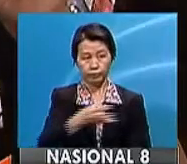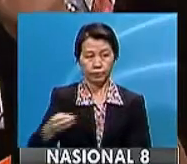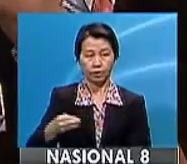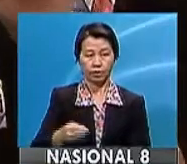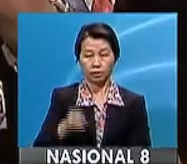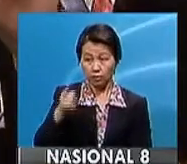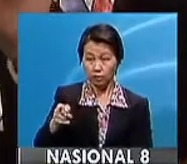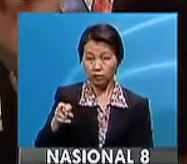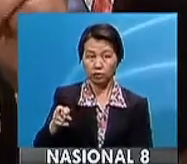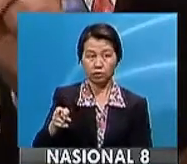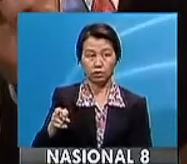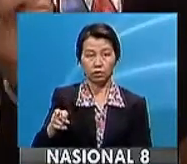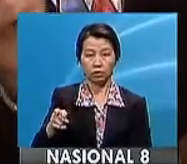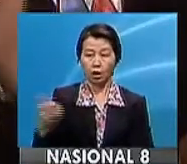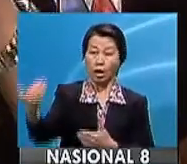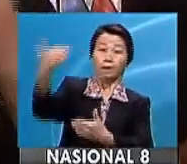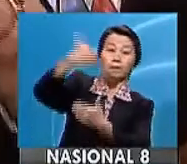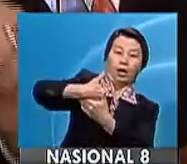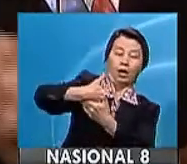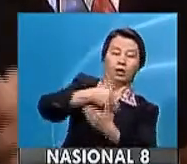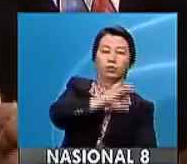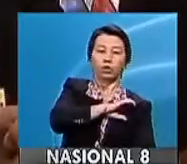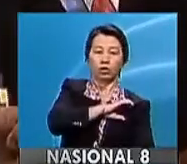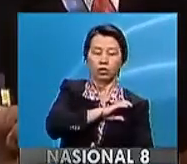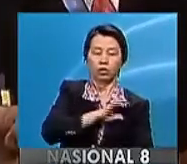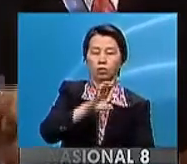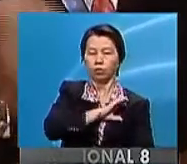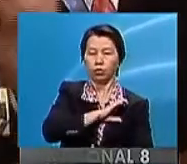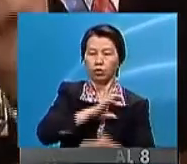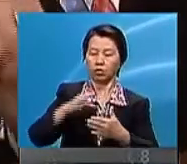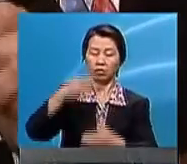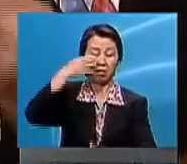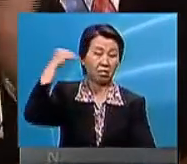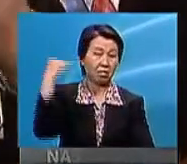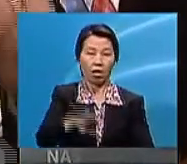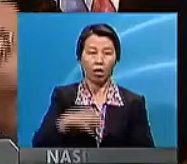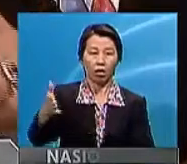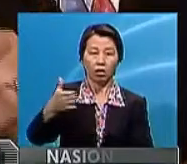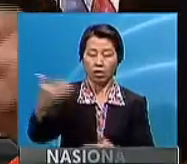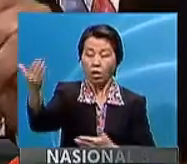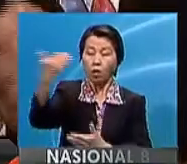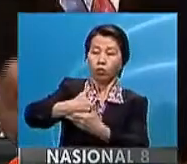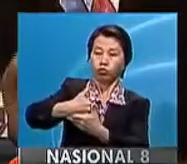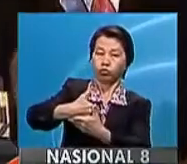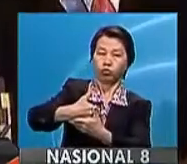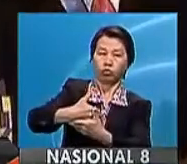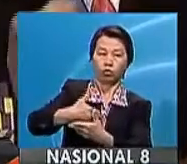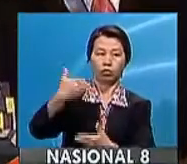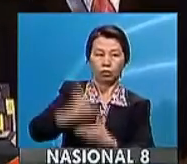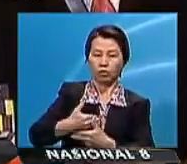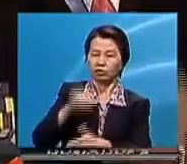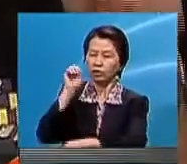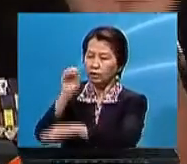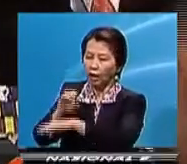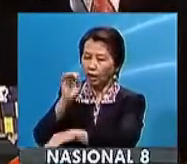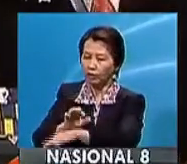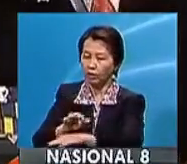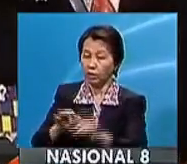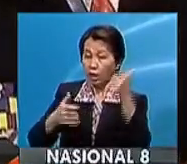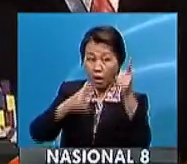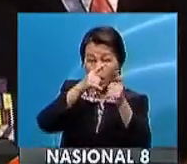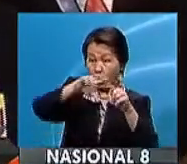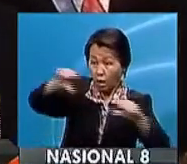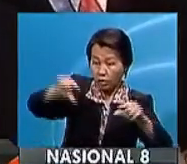dia menyerang ter tanpa mengendahkan nasihat pihak polis dia terus sebab pihak polis telah memberi nasihat k dia letak